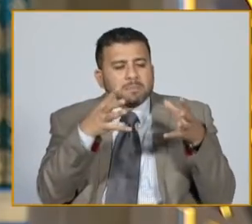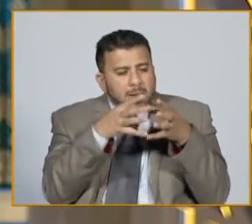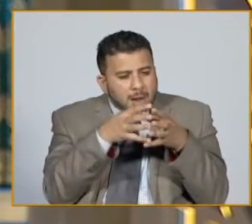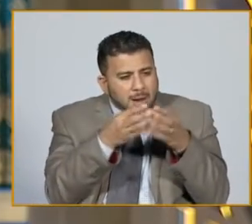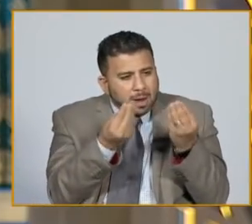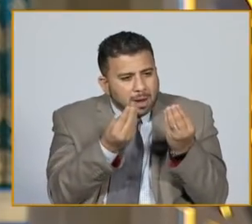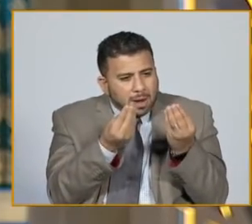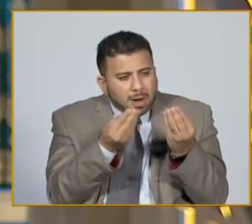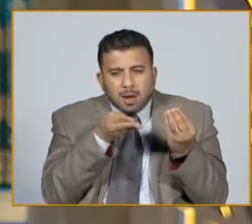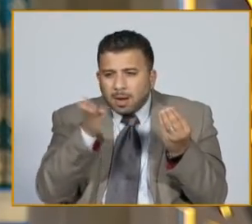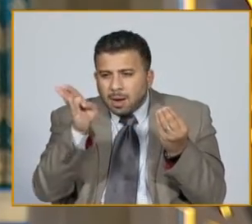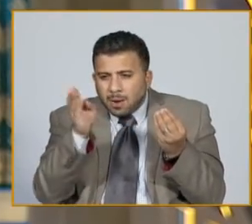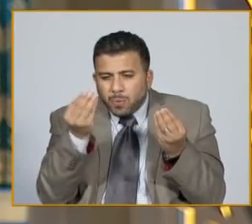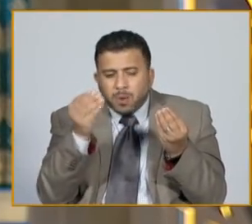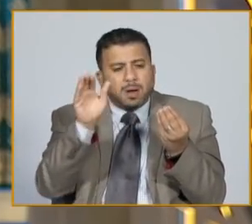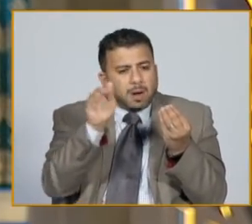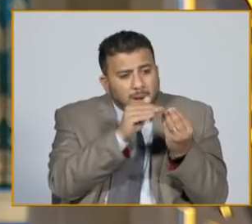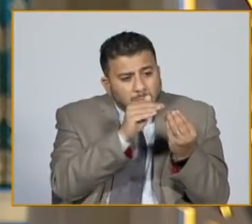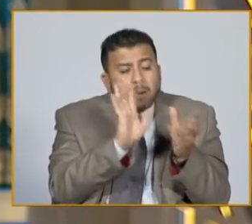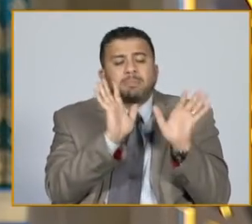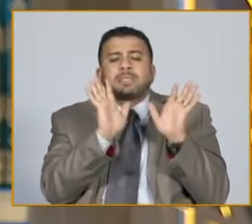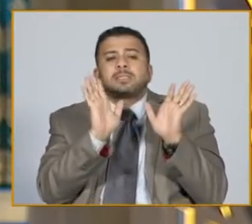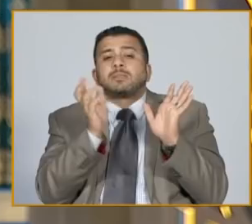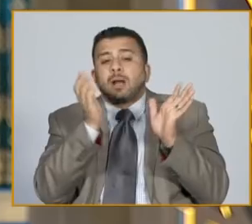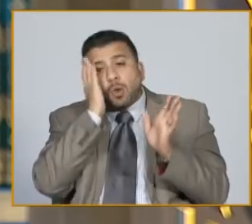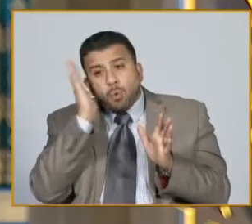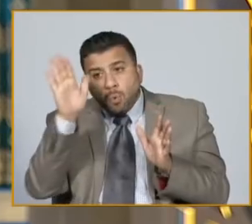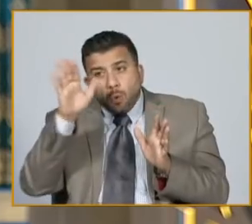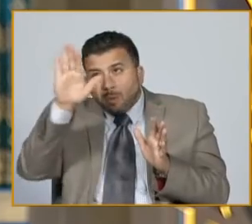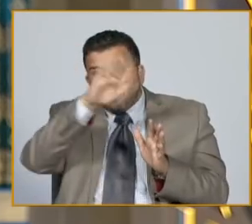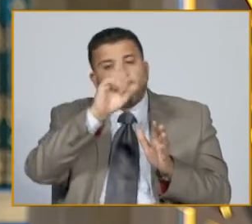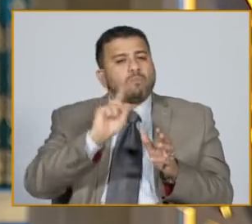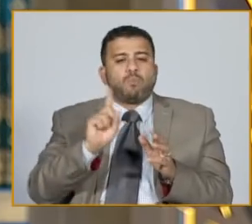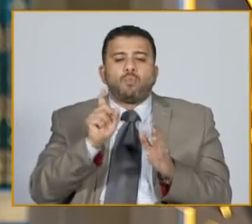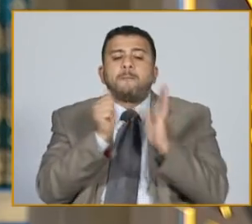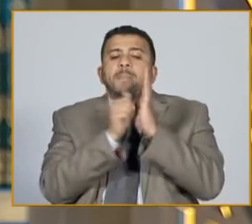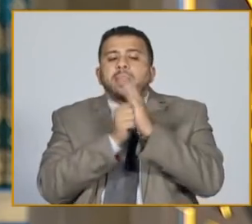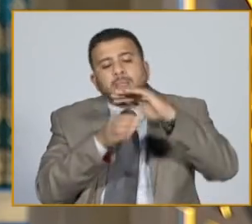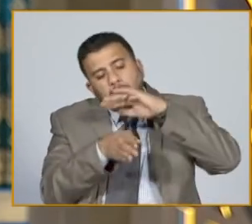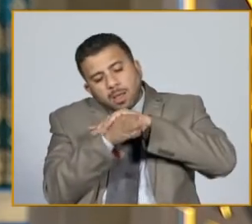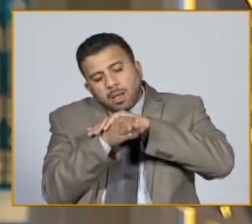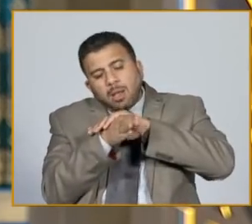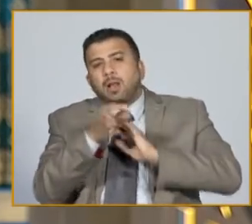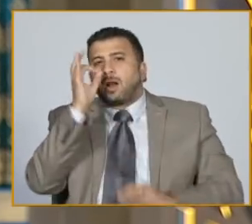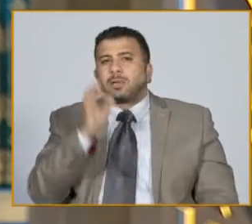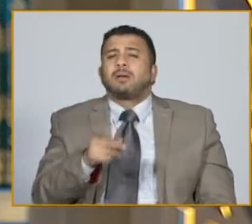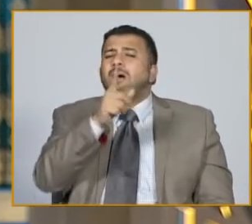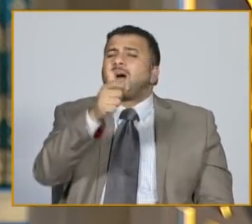وجودها في العدة عبادة وليس عادة، عبادة. الآن هي تتقرب إلى الله